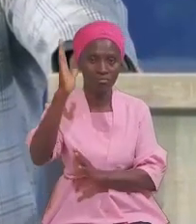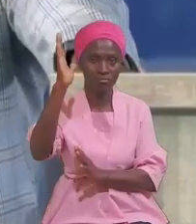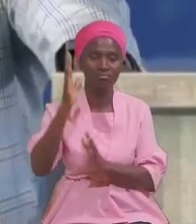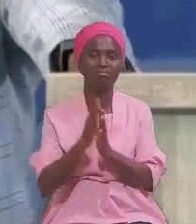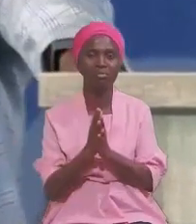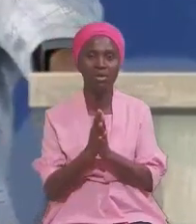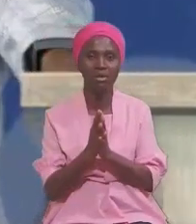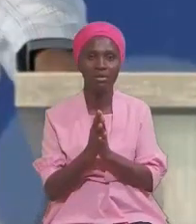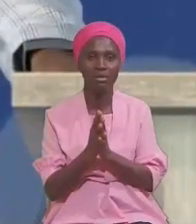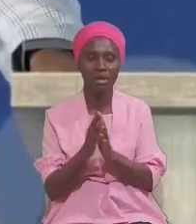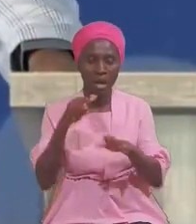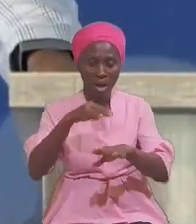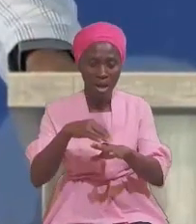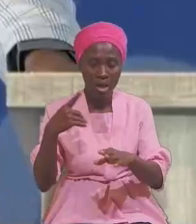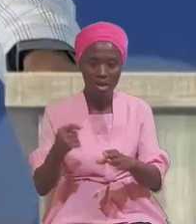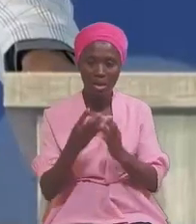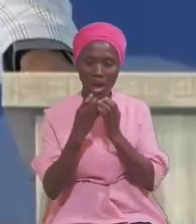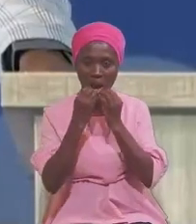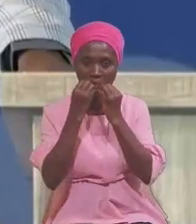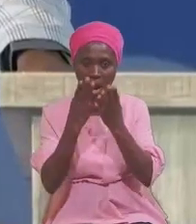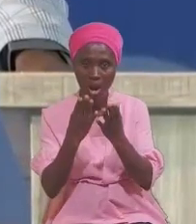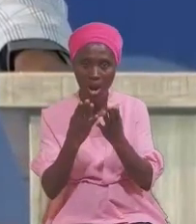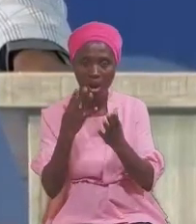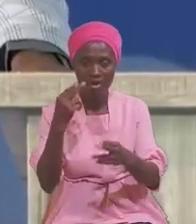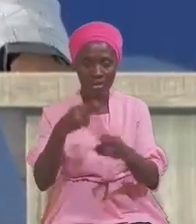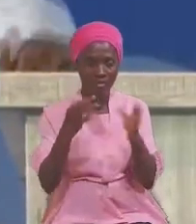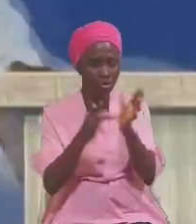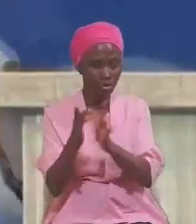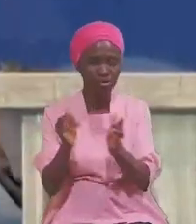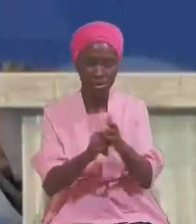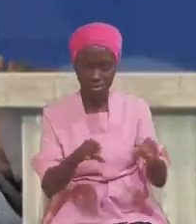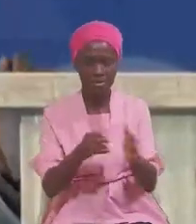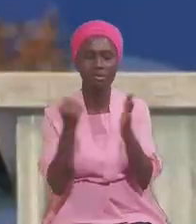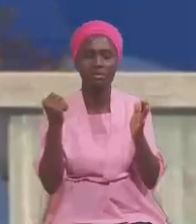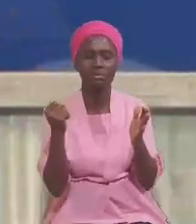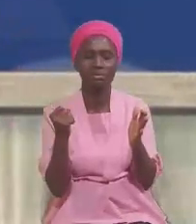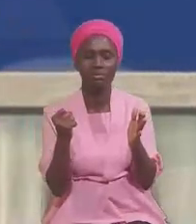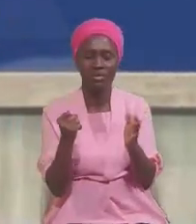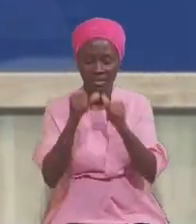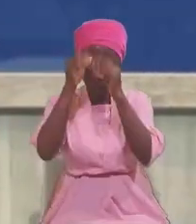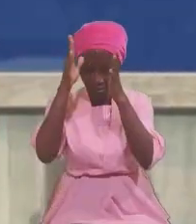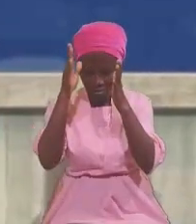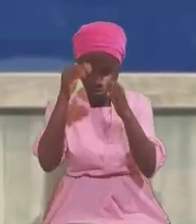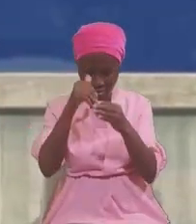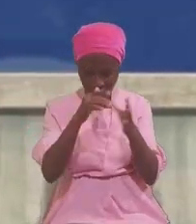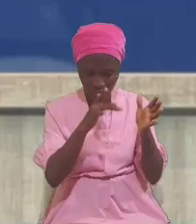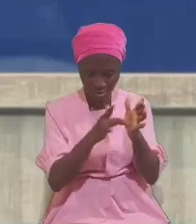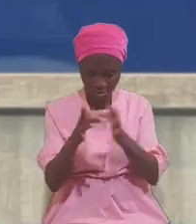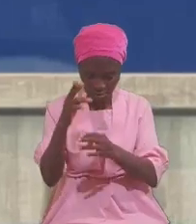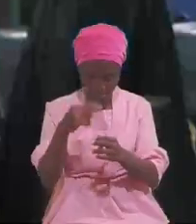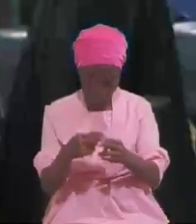À la mention du nom de Jésus, cela sera fait. Père, au nom de